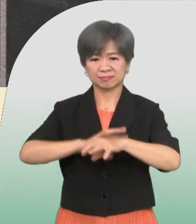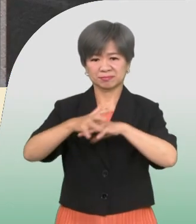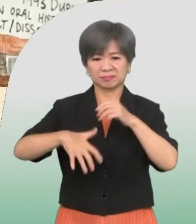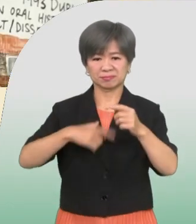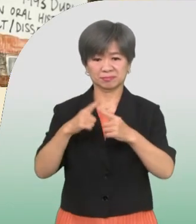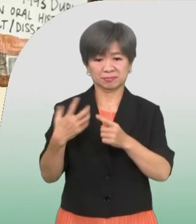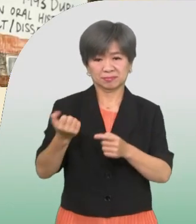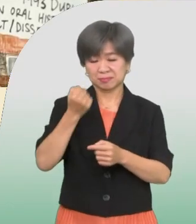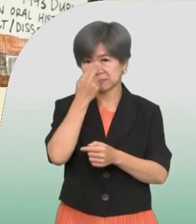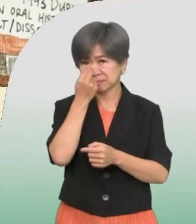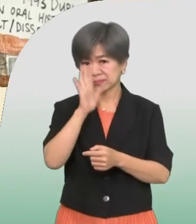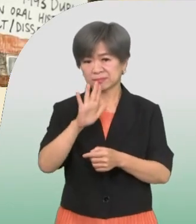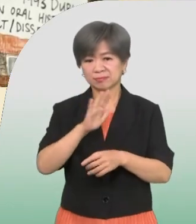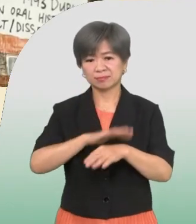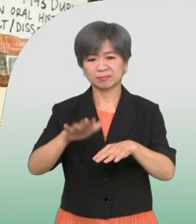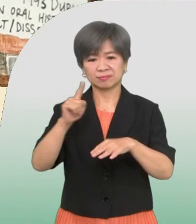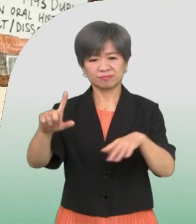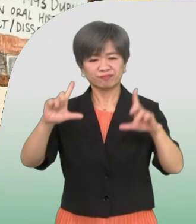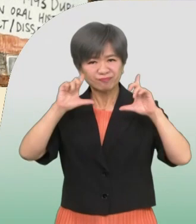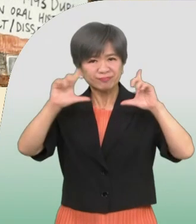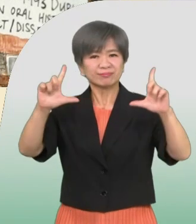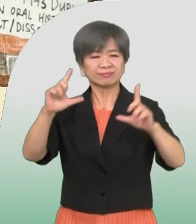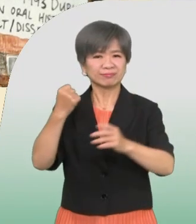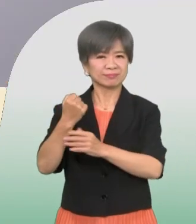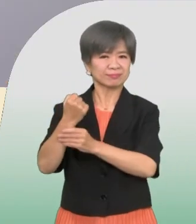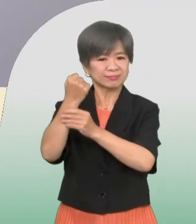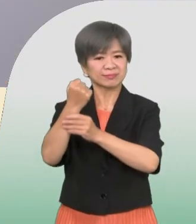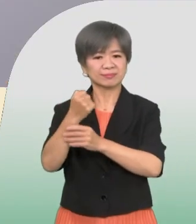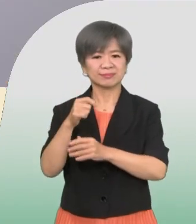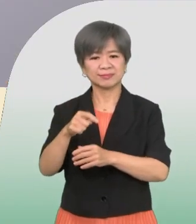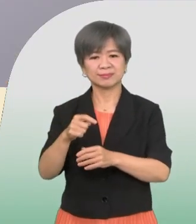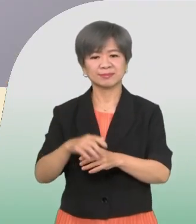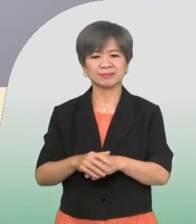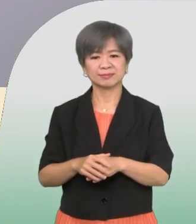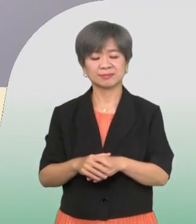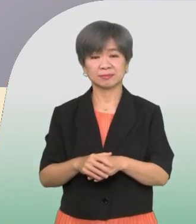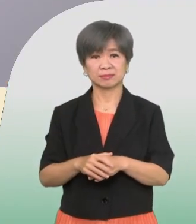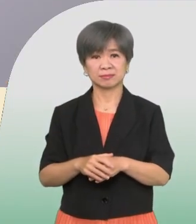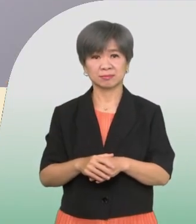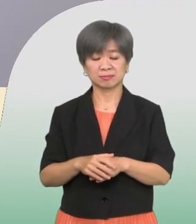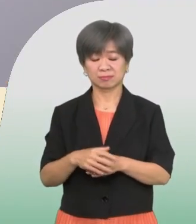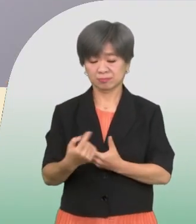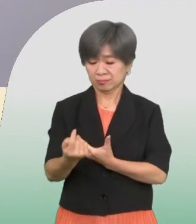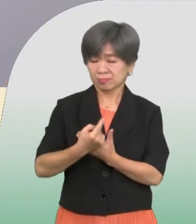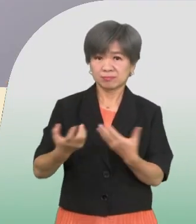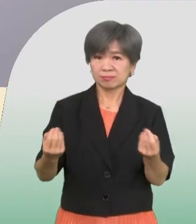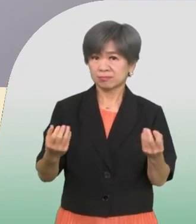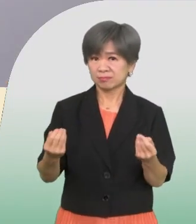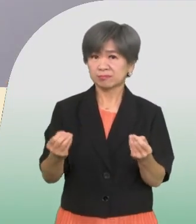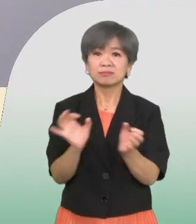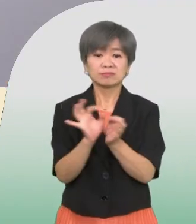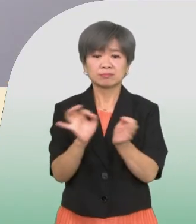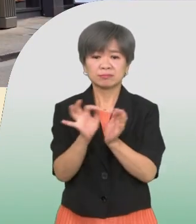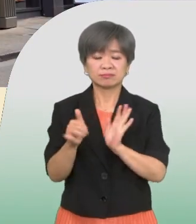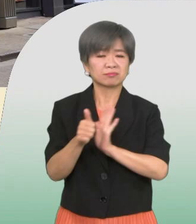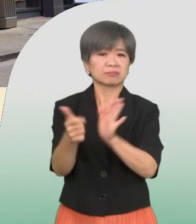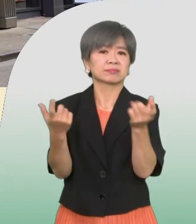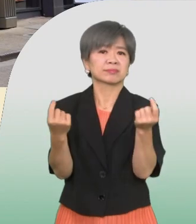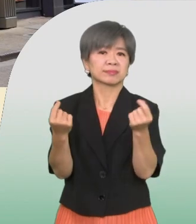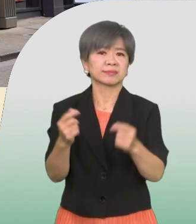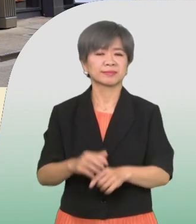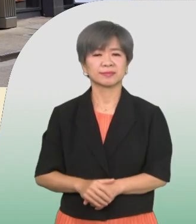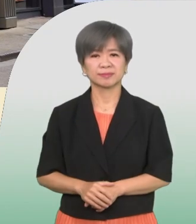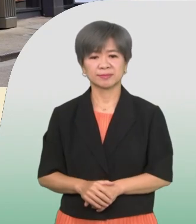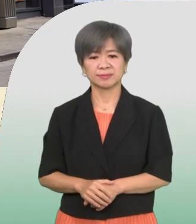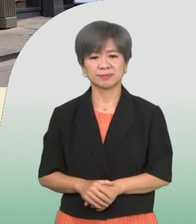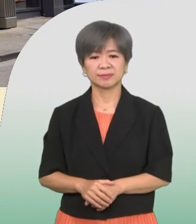world, like our community turns out and will support. But it's because we ultimately believe in fairness and decency for all people. 另